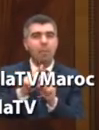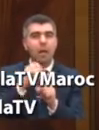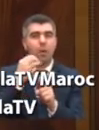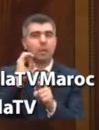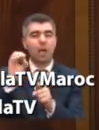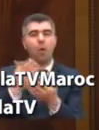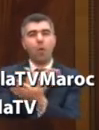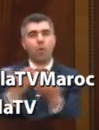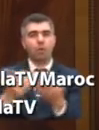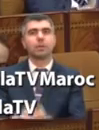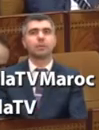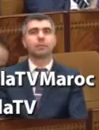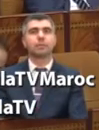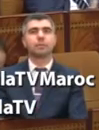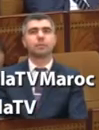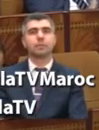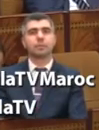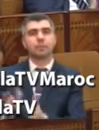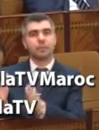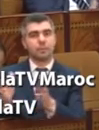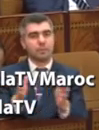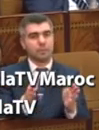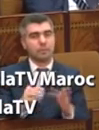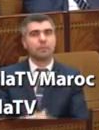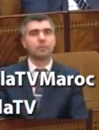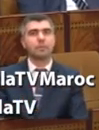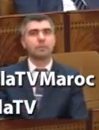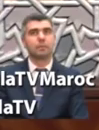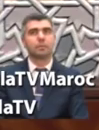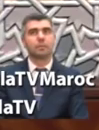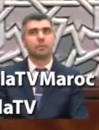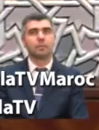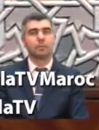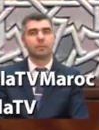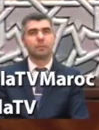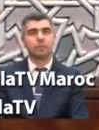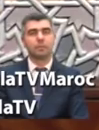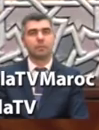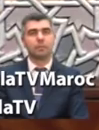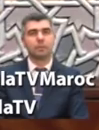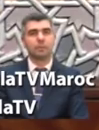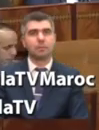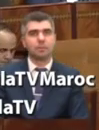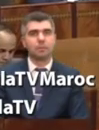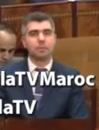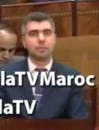وشكرا. شكرا سيد النائب. الكلمة للنواب المتسمين. سيد النائب تفضل.